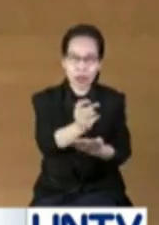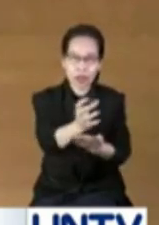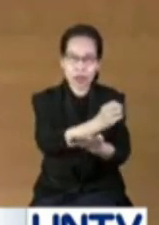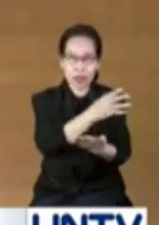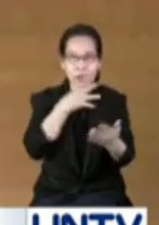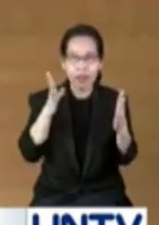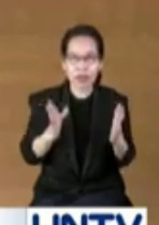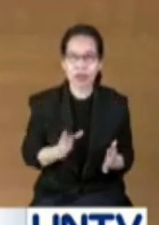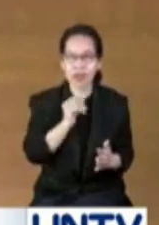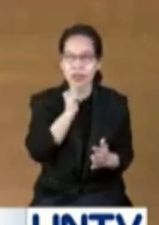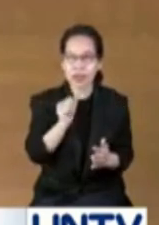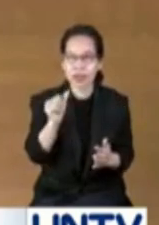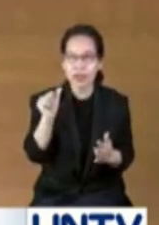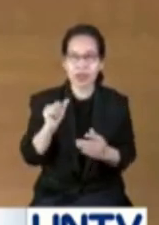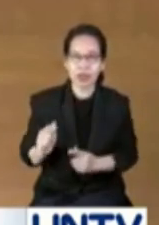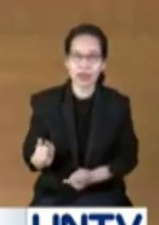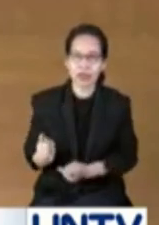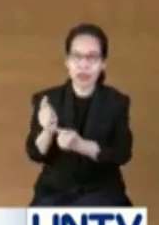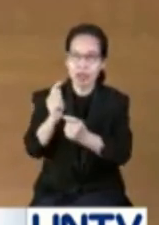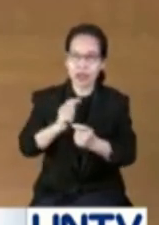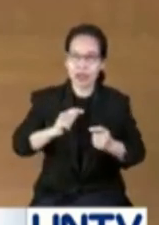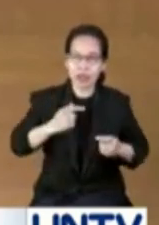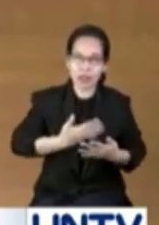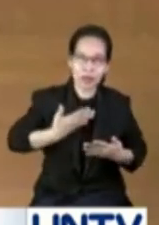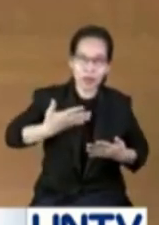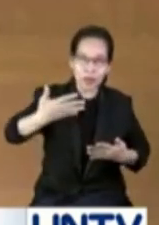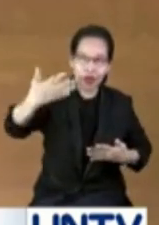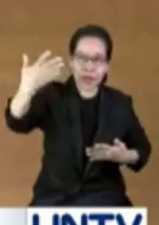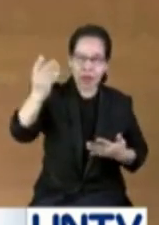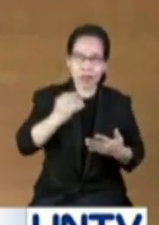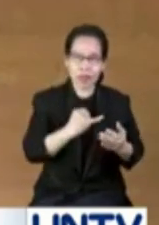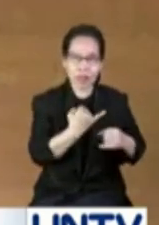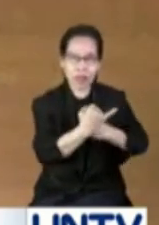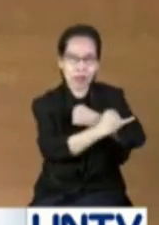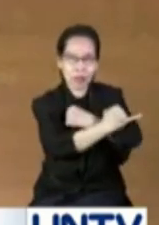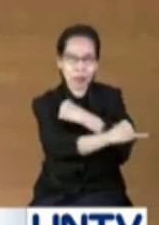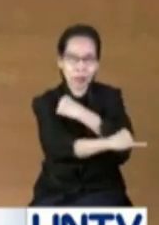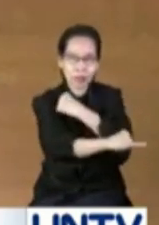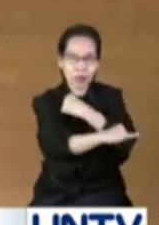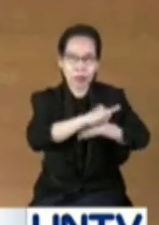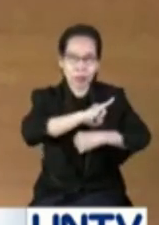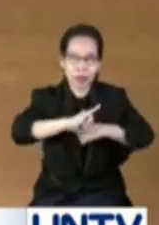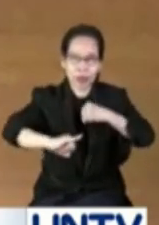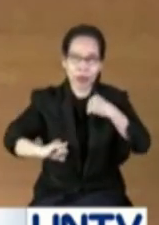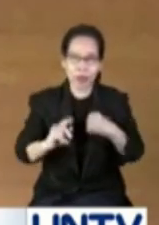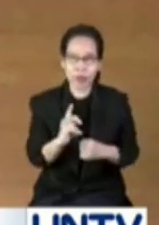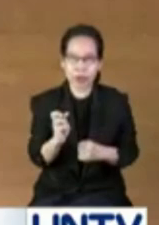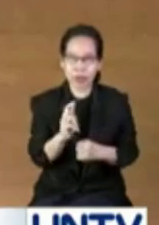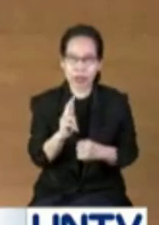pang umasa sa mas mahal at imported na fertilizer.